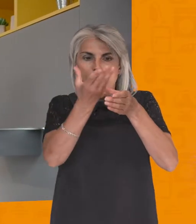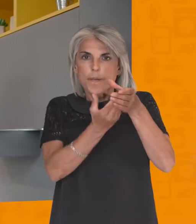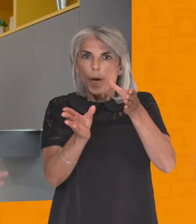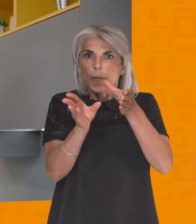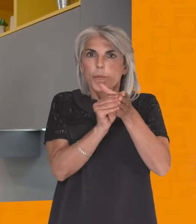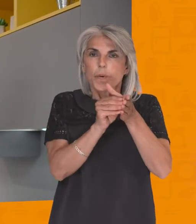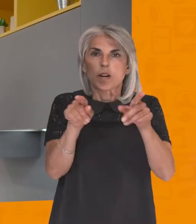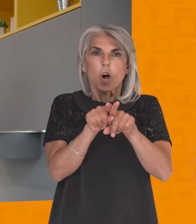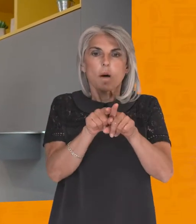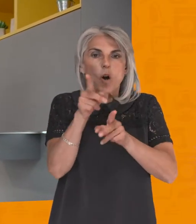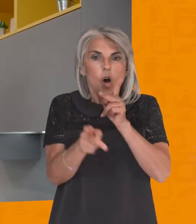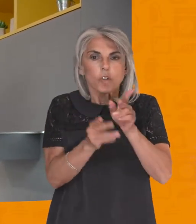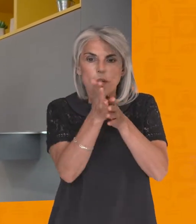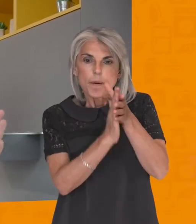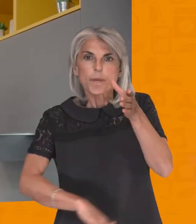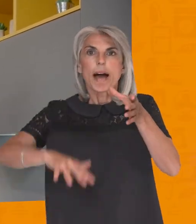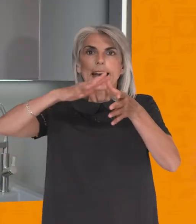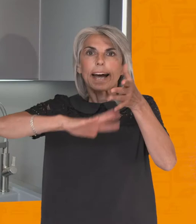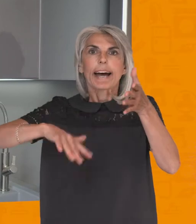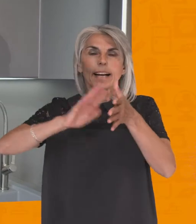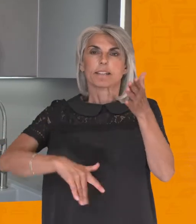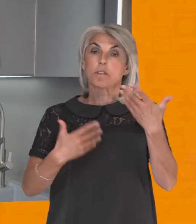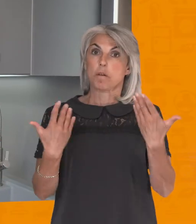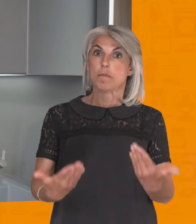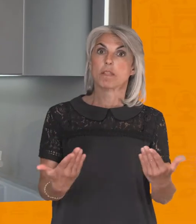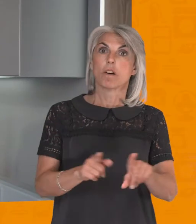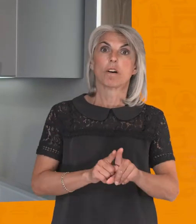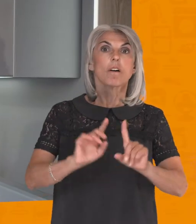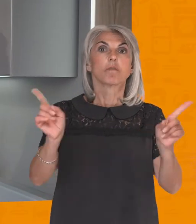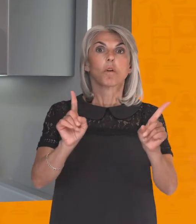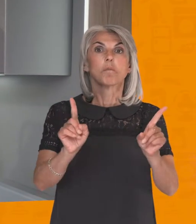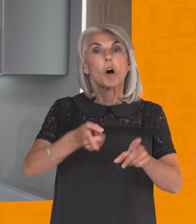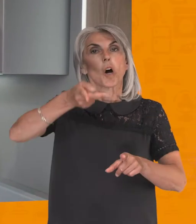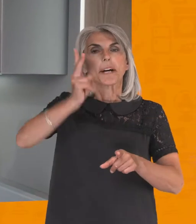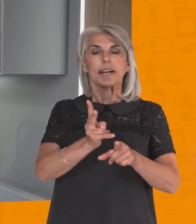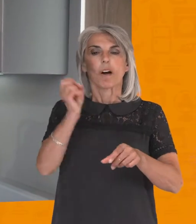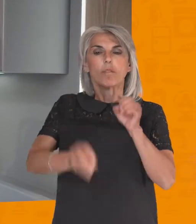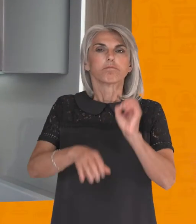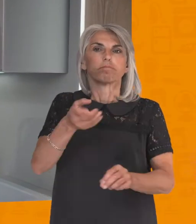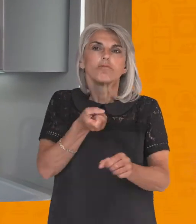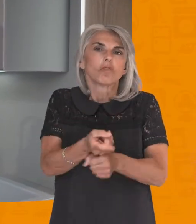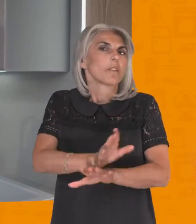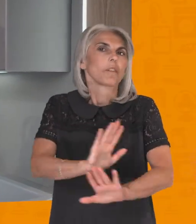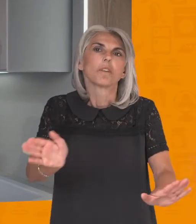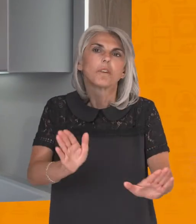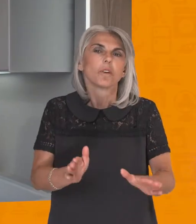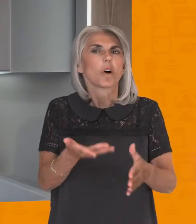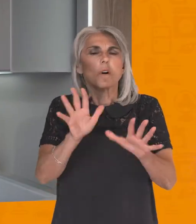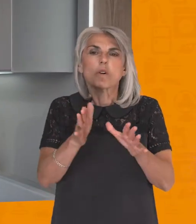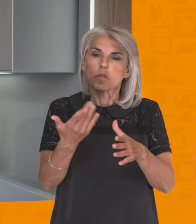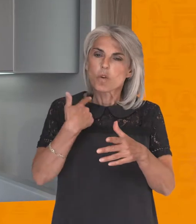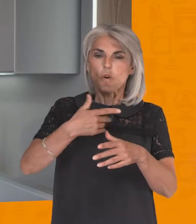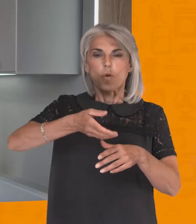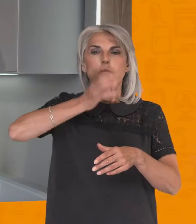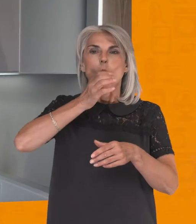café est un entretien pour votre évier. Maintenant, il ne faut pas mettre 1 kg de marc de café. Le meilleur exemple, c'est quoi? Quand vous